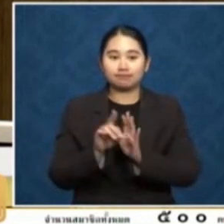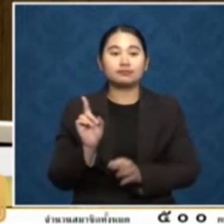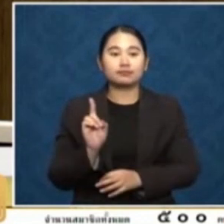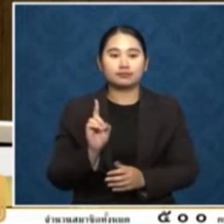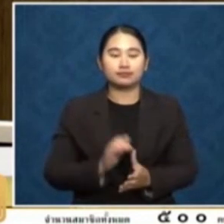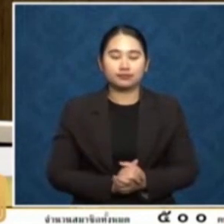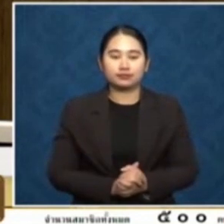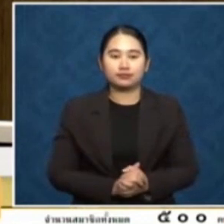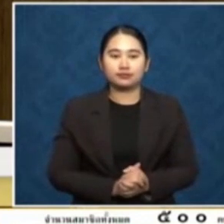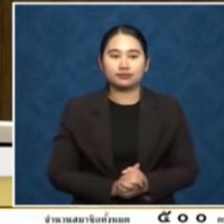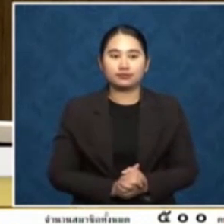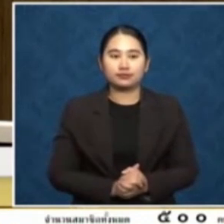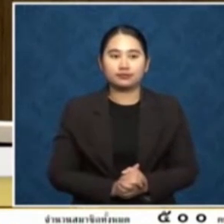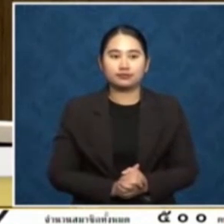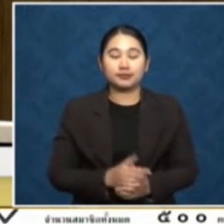สุดท้าย